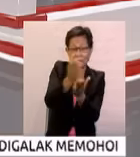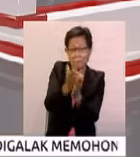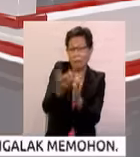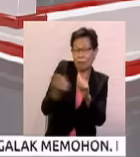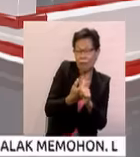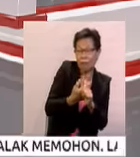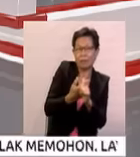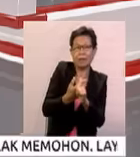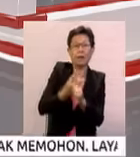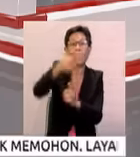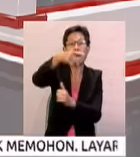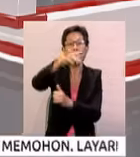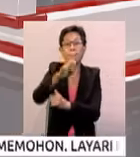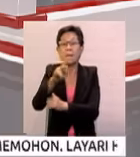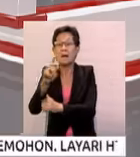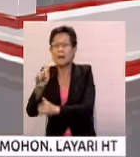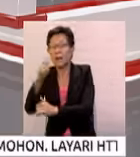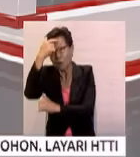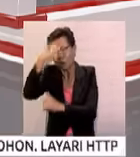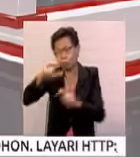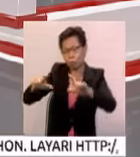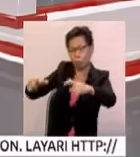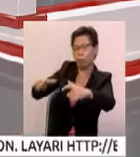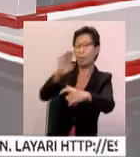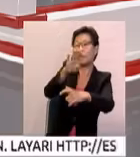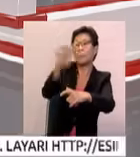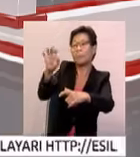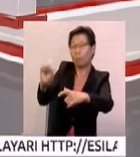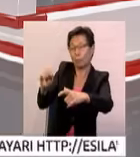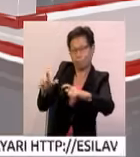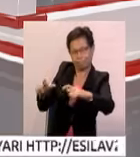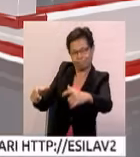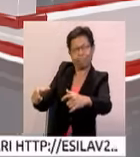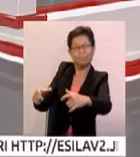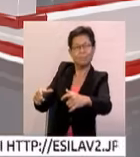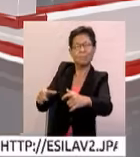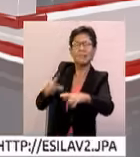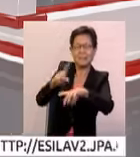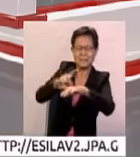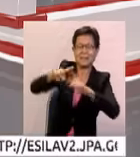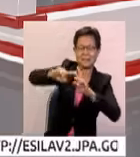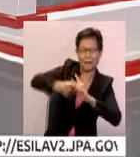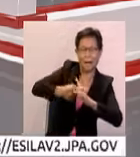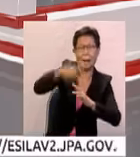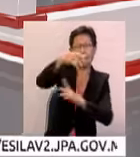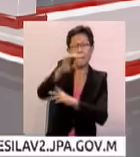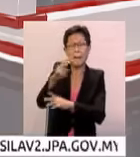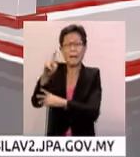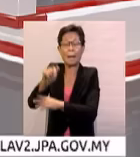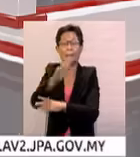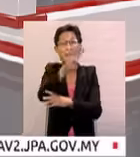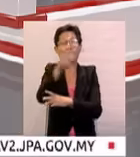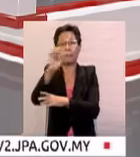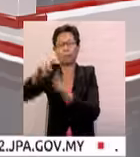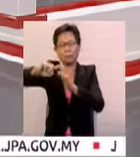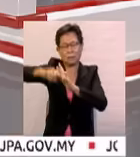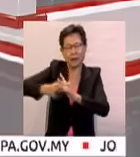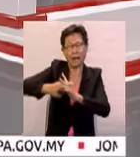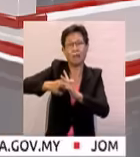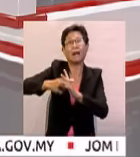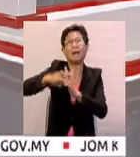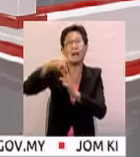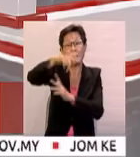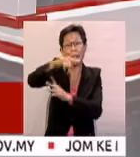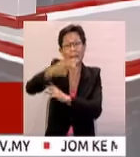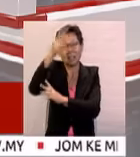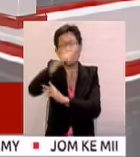skim peduli kesihatan untuk kumpulan B40 atau peka B40 dilaksana. Peka B40 diperkenal kerajaan dalam